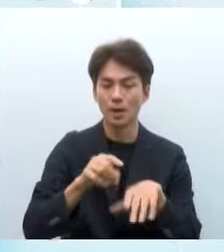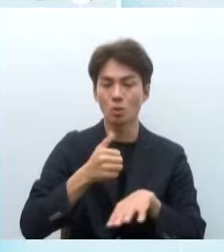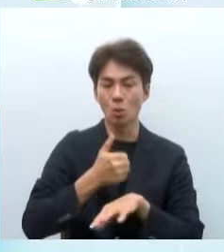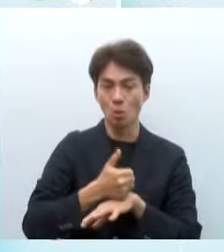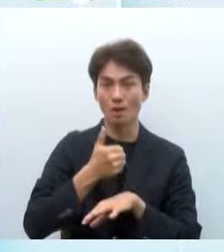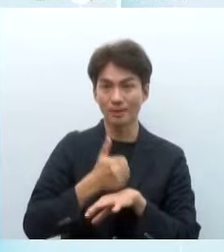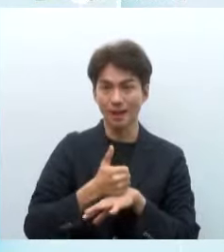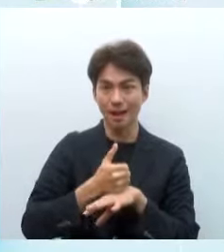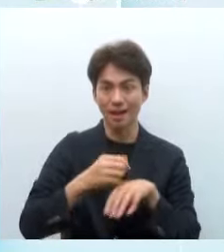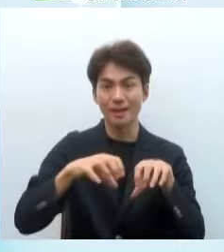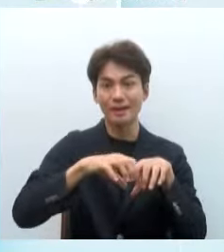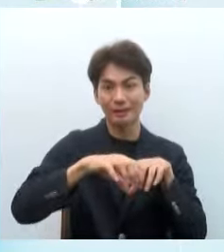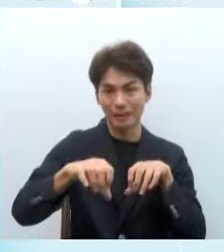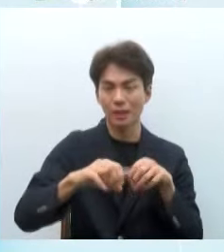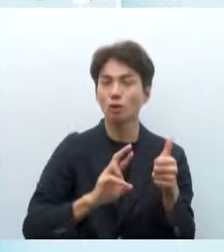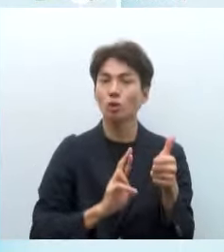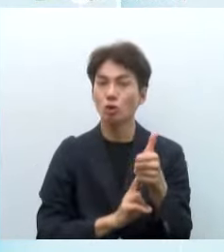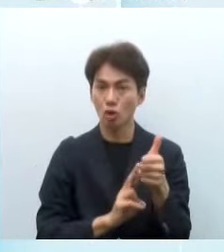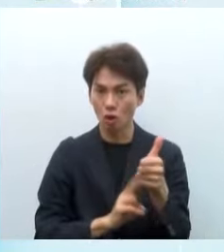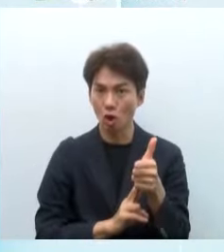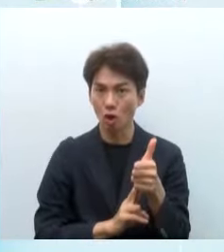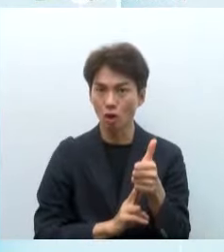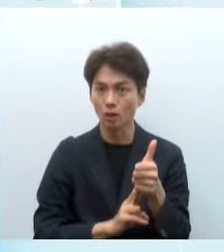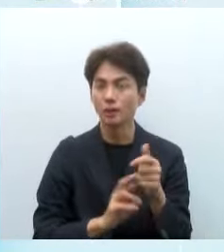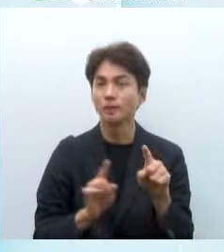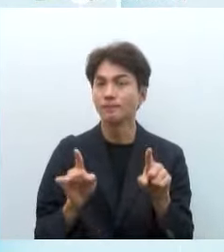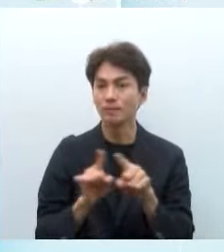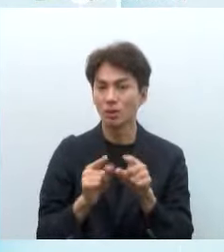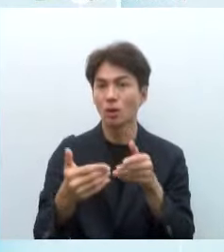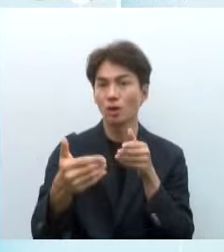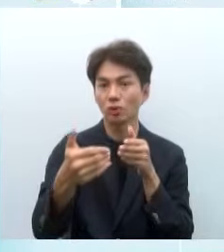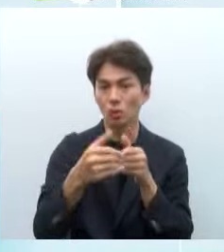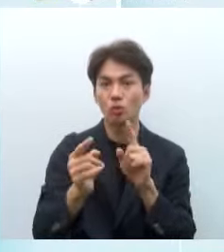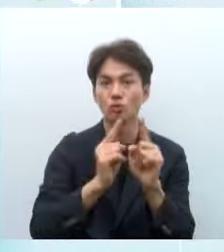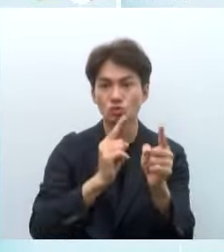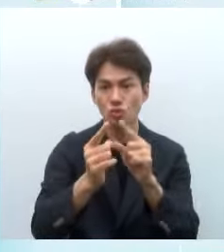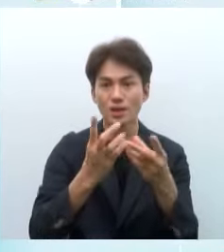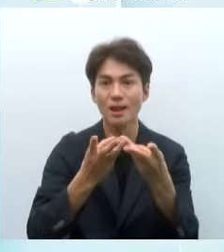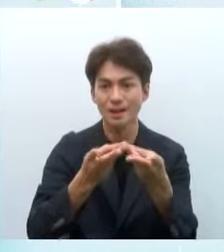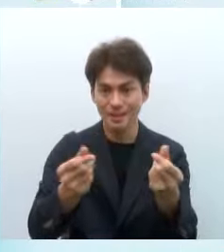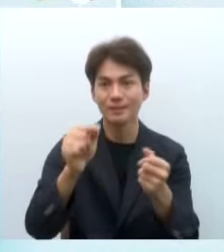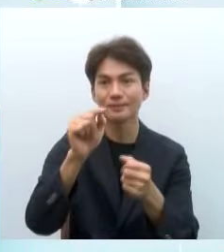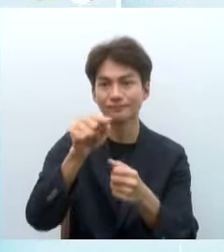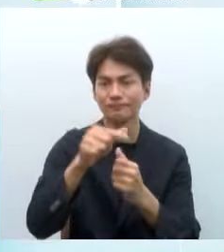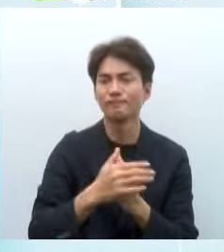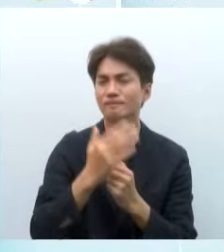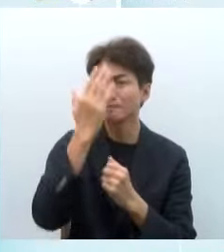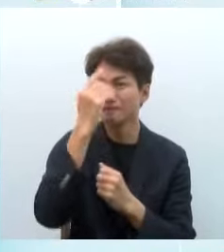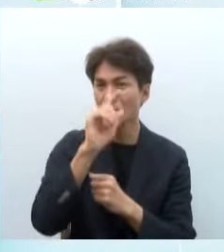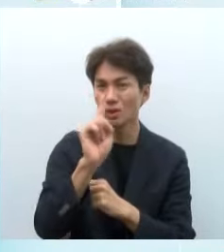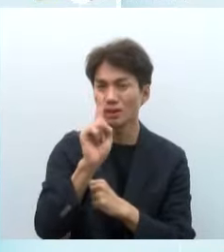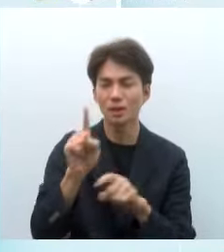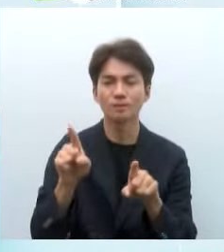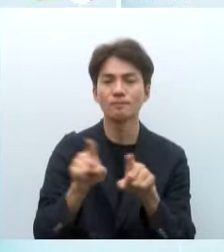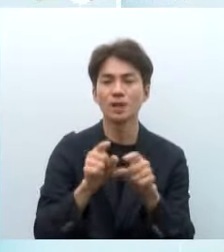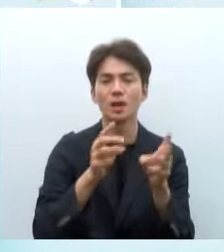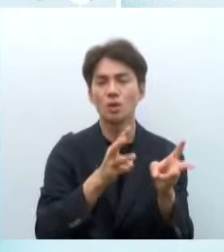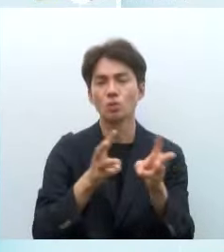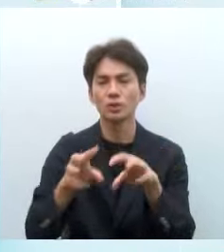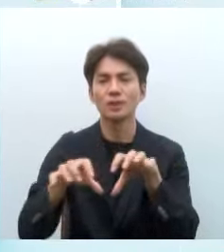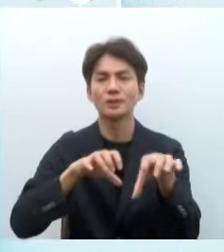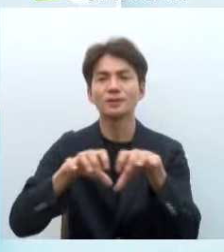เลขาธิการท่านรองเลขาธิการก็จะสื่อตึงถึงพ.เขตสื่อตรงถึงพ.เขตอีกครั้งนึงนะครับเพราะว่าเป็นเทคนิคแนวทางการบริหารความสุข